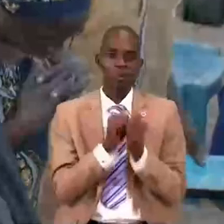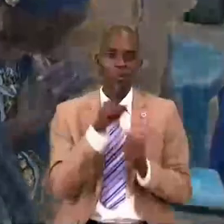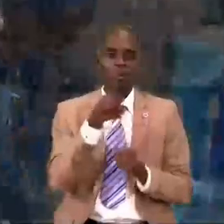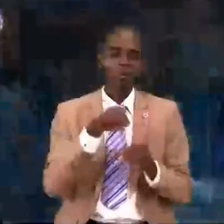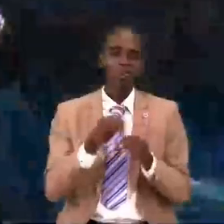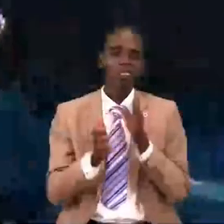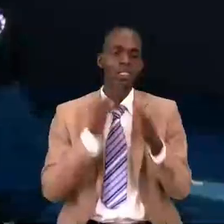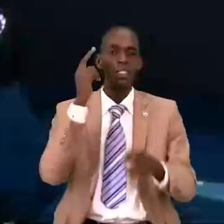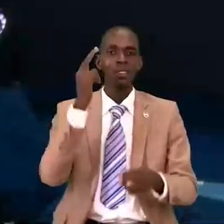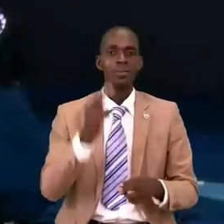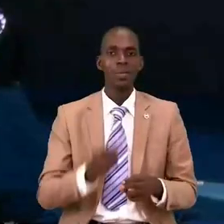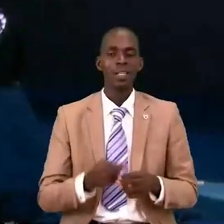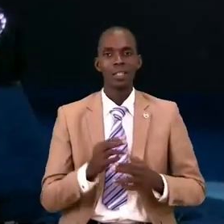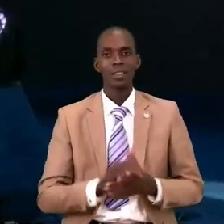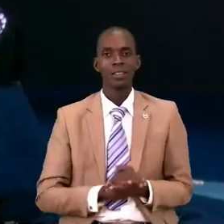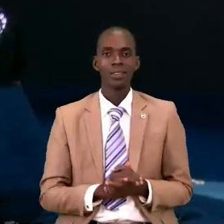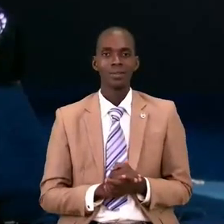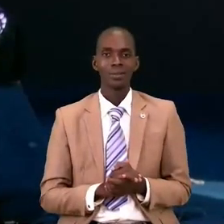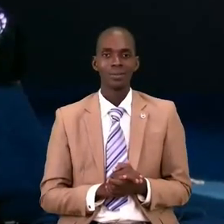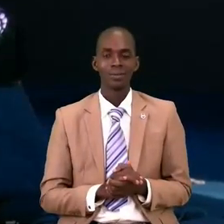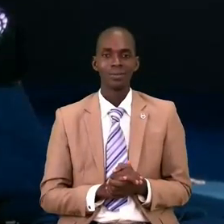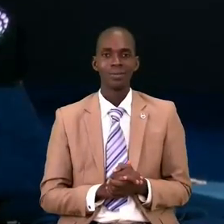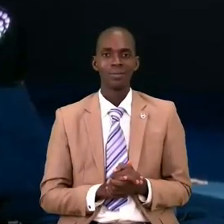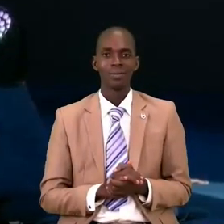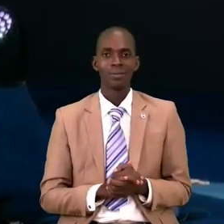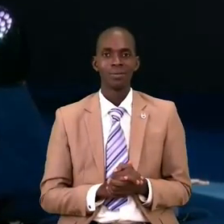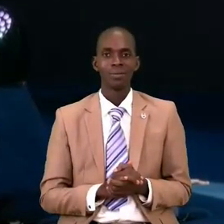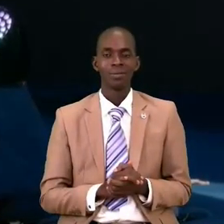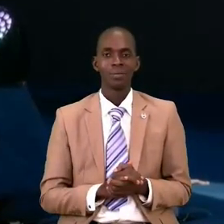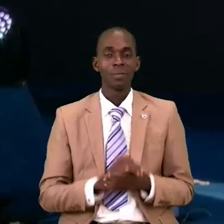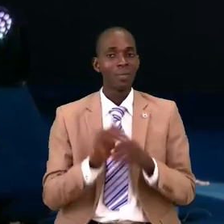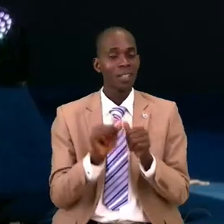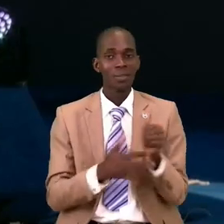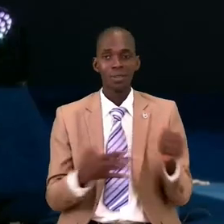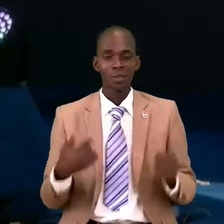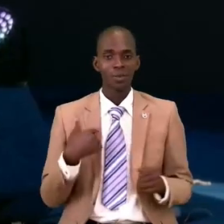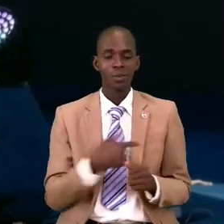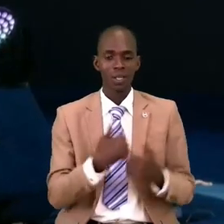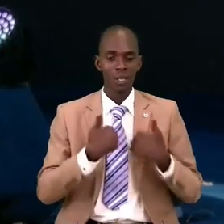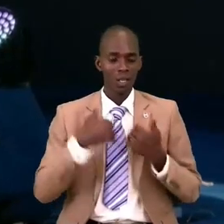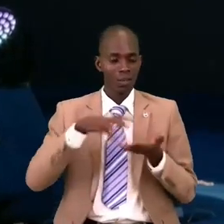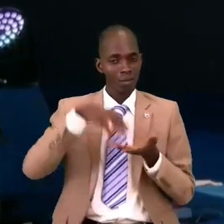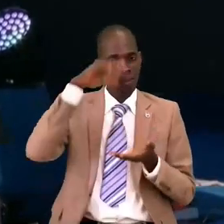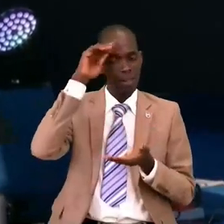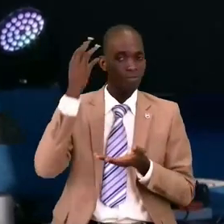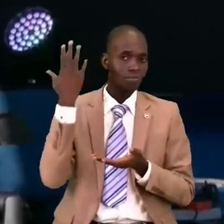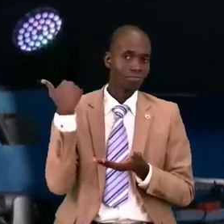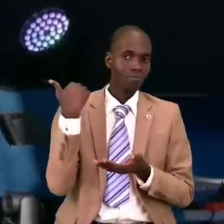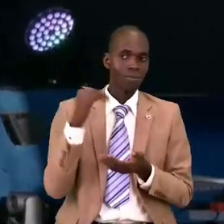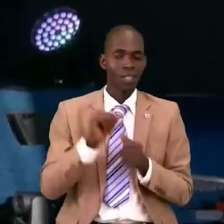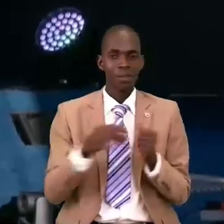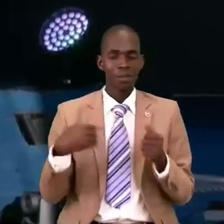Tout ce que nous avons appris, tout ce que nous avons entendu, et toutes les promesses que le Seigneur